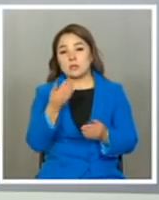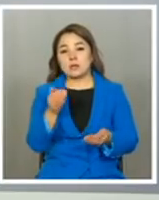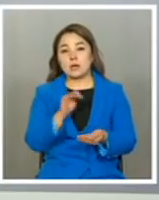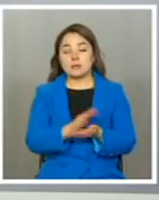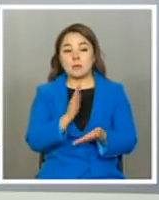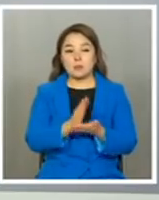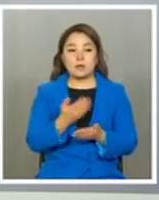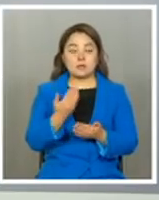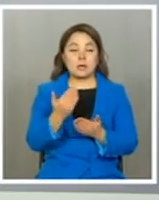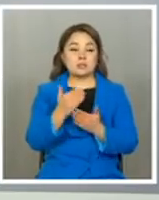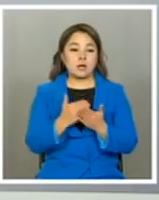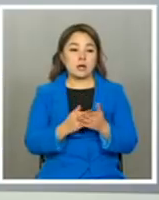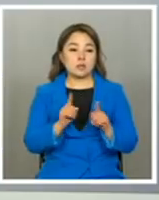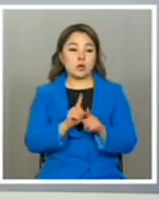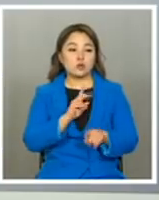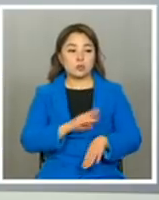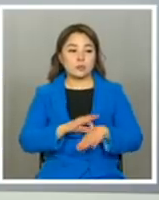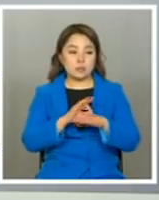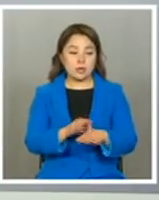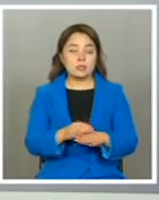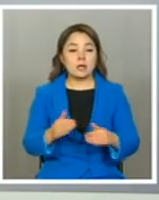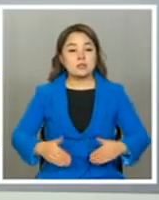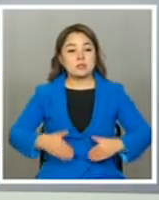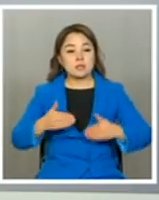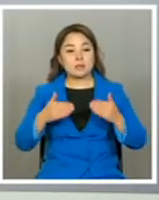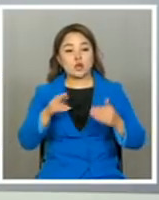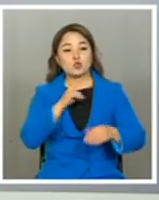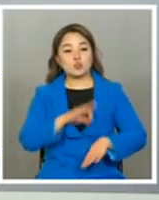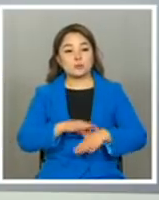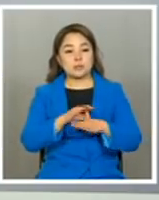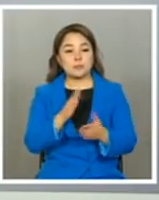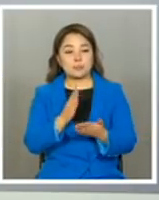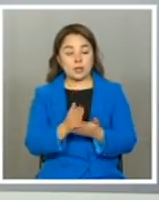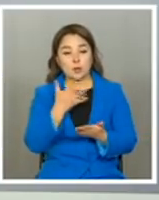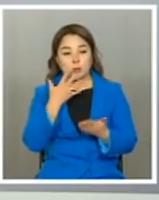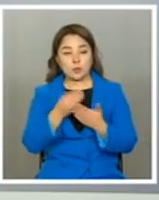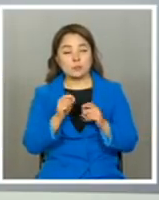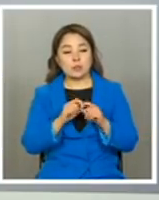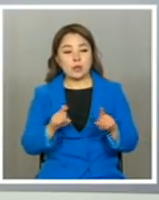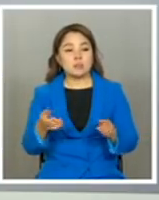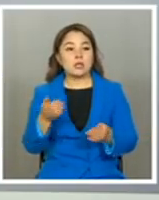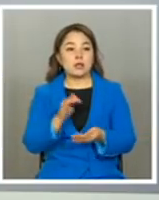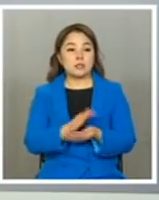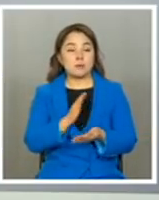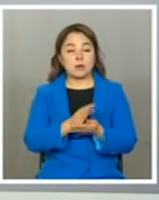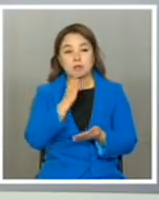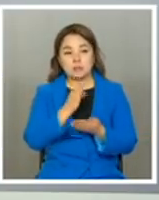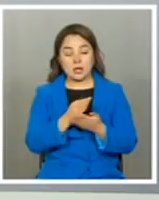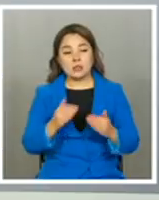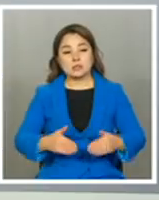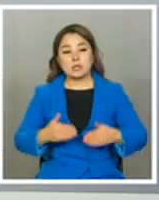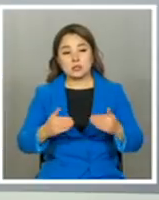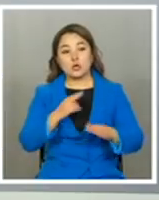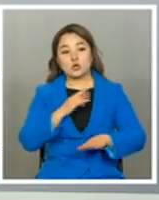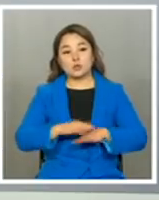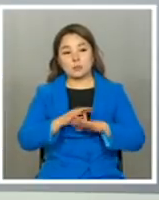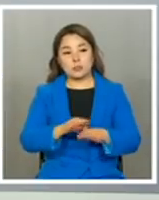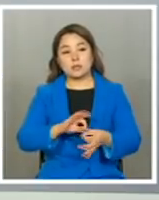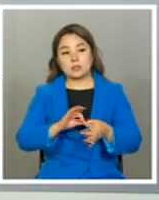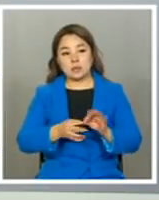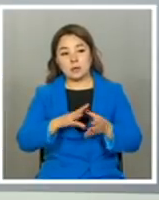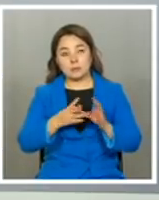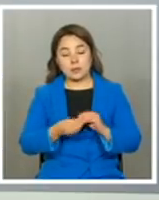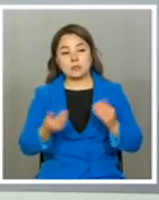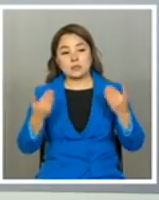Олар статикалық жұмыс және де динамикалық жұмыс. Өздеріңіз сабақта танысқандарыңыздай, статикалық жұмыс кезінде дене